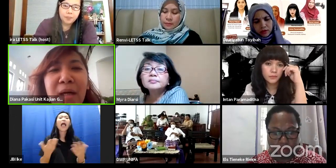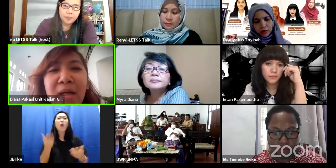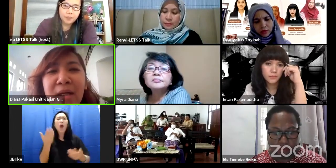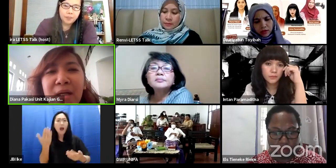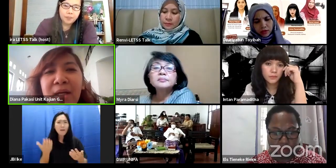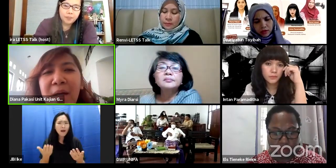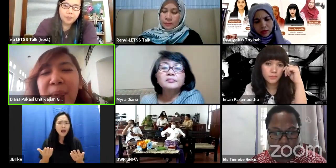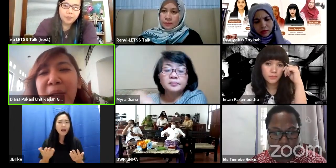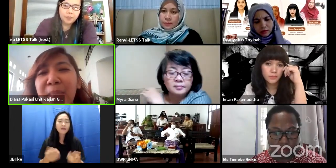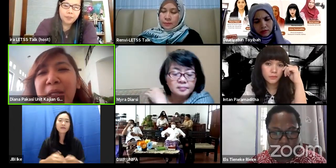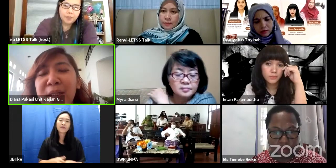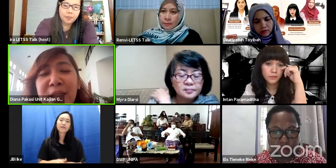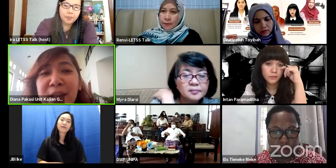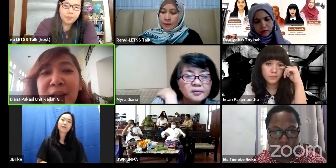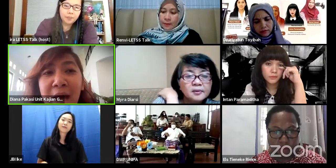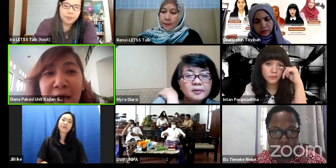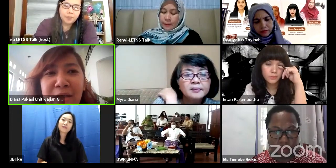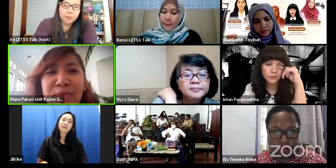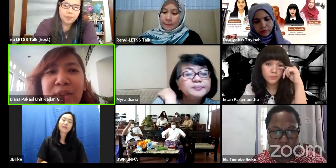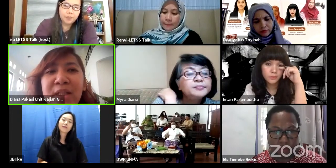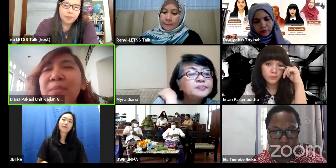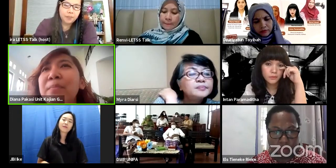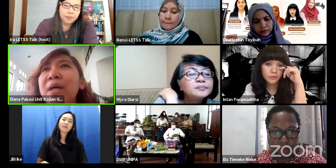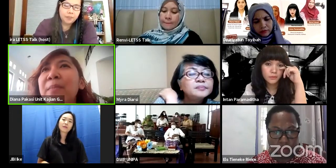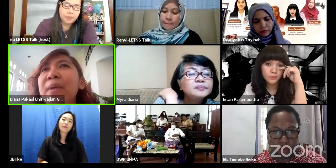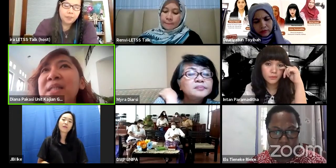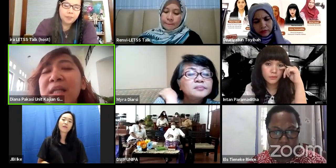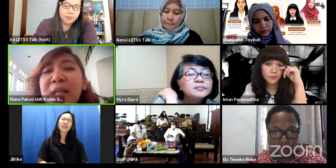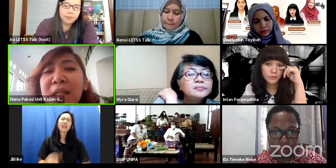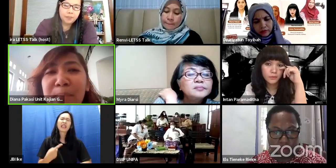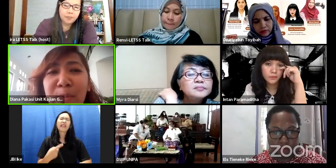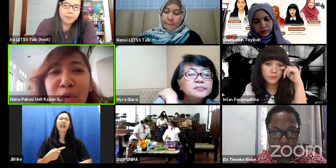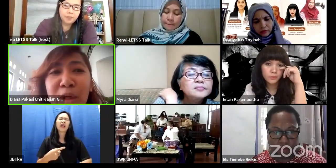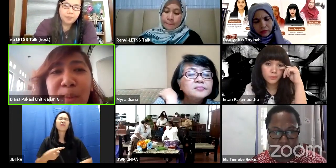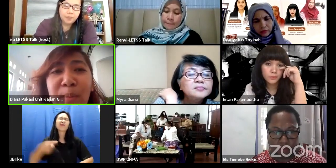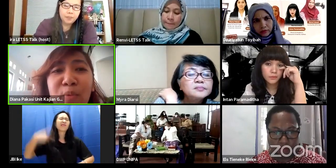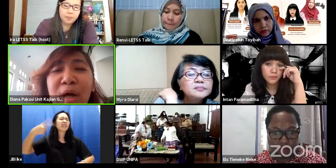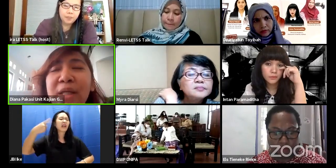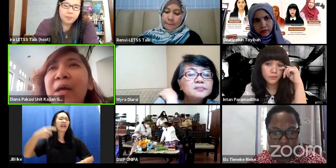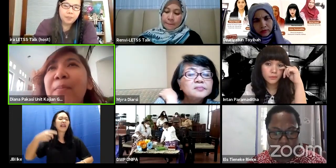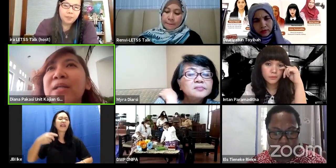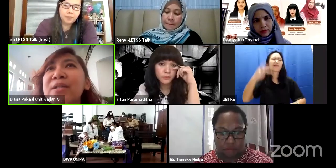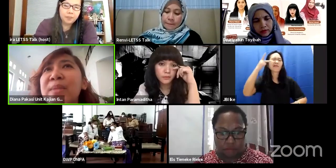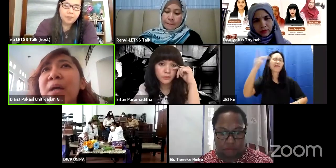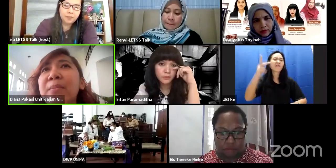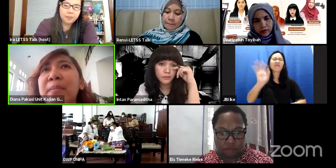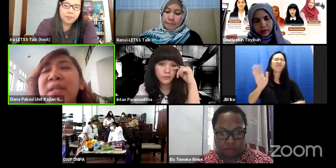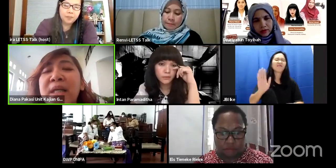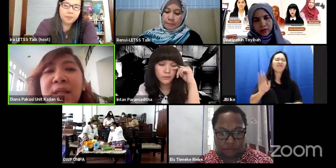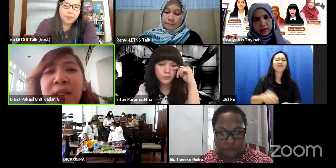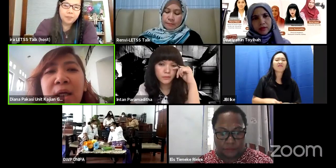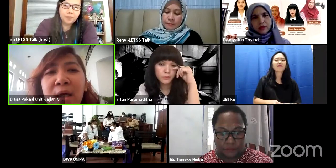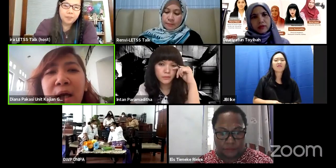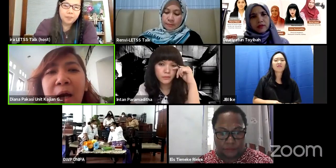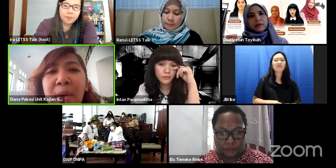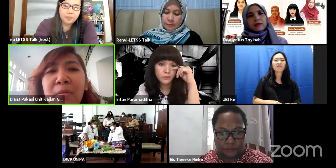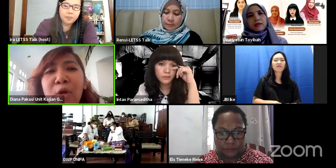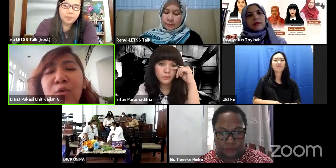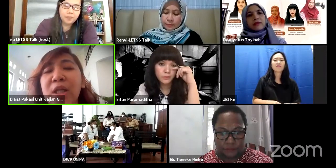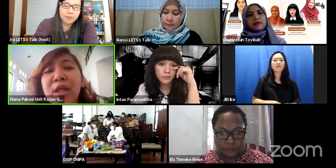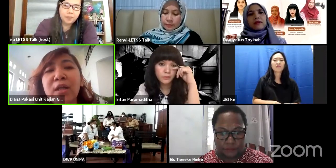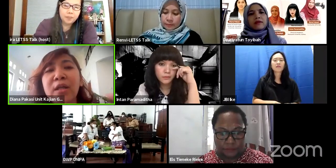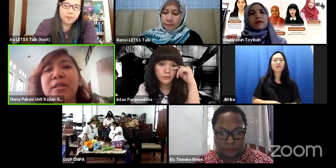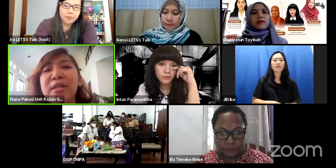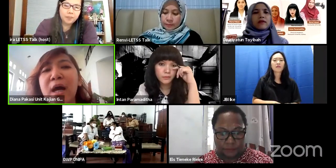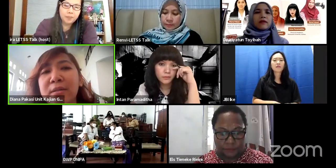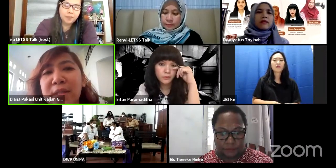kan yang memang tidak dilihat gitu. Jadi sedikitnya perempuan-perempuan yang menjadi